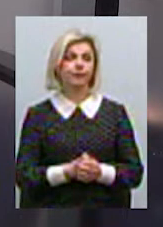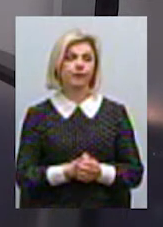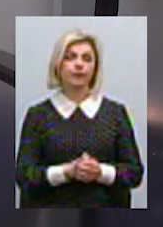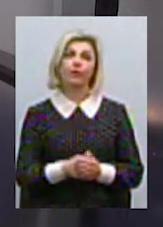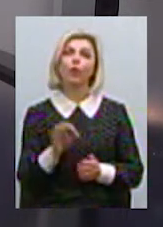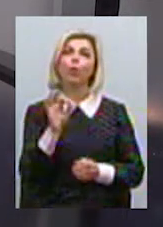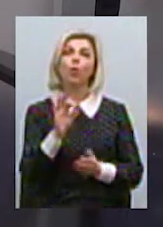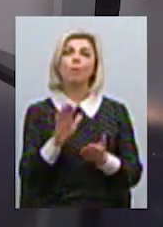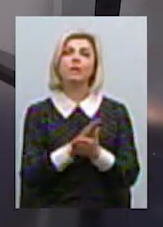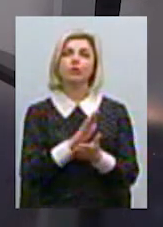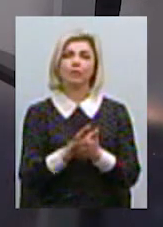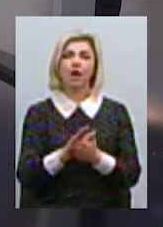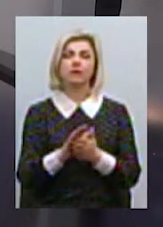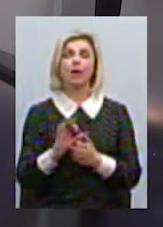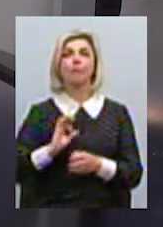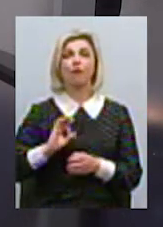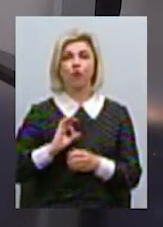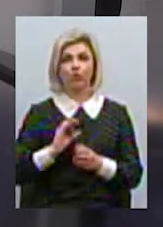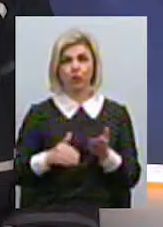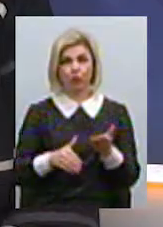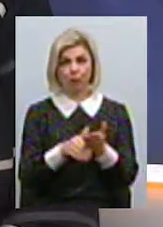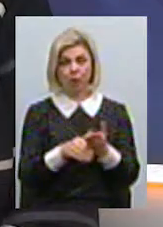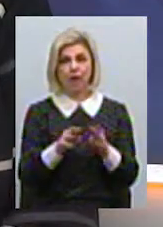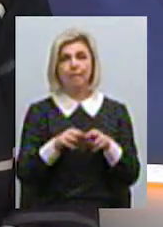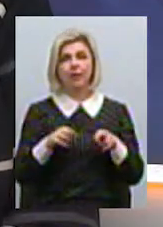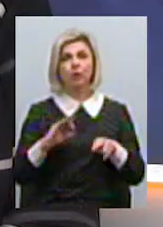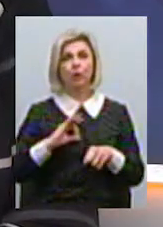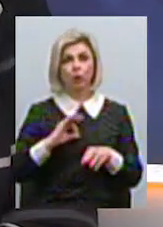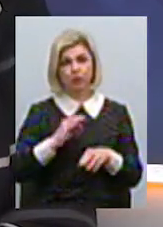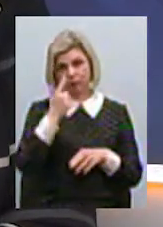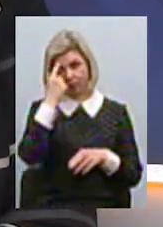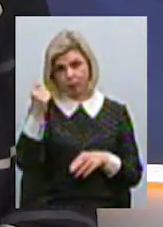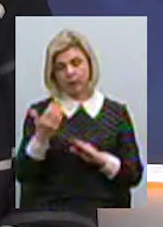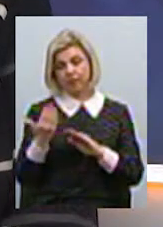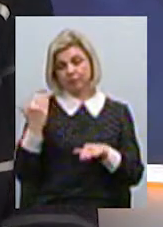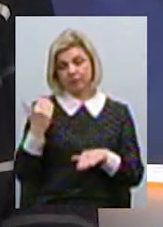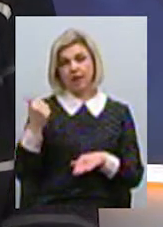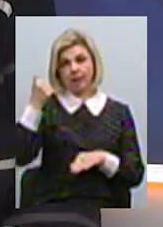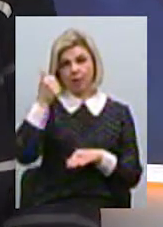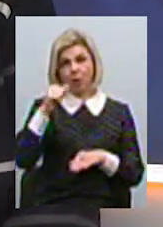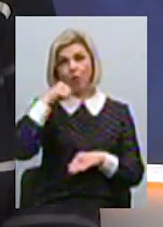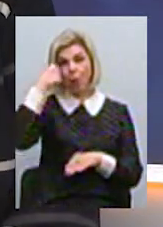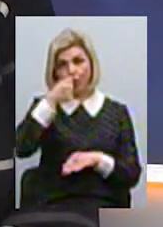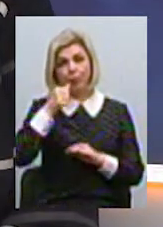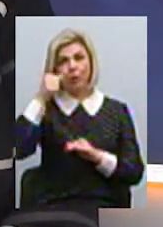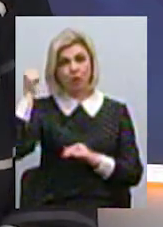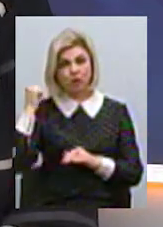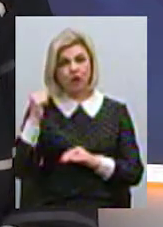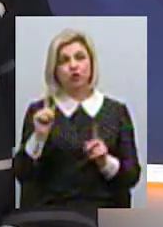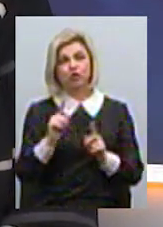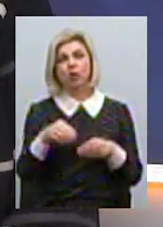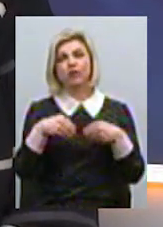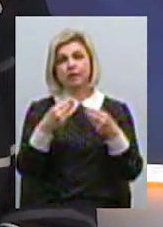про безоплатну правову допомогу. Мін'юст заявив наприкінці минулого року, що дано